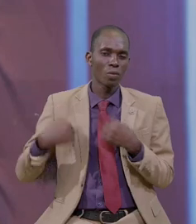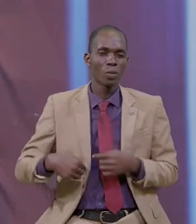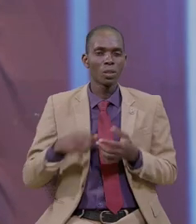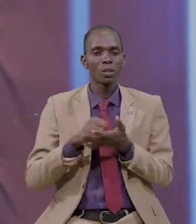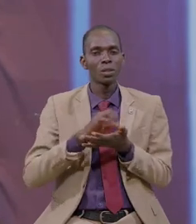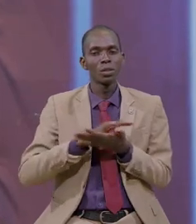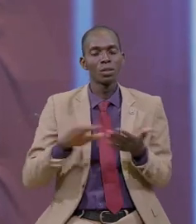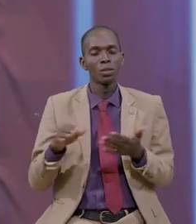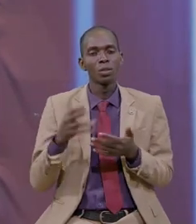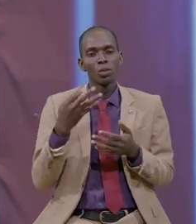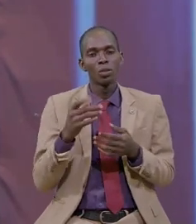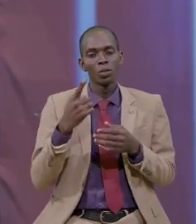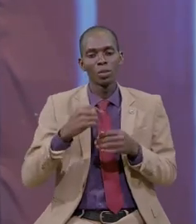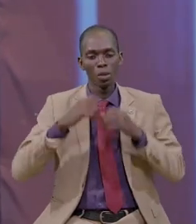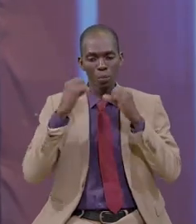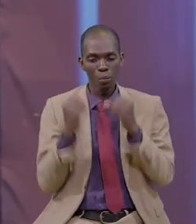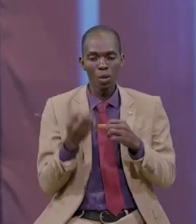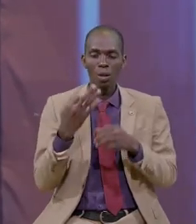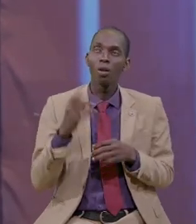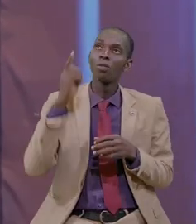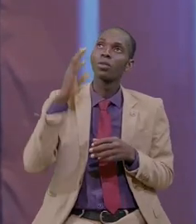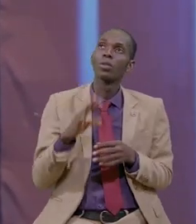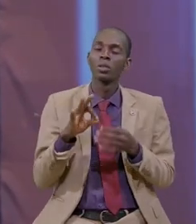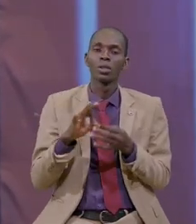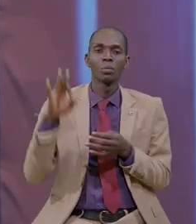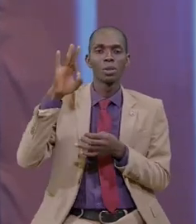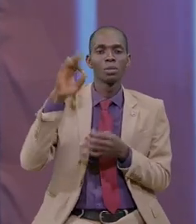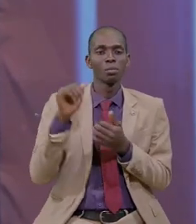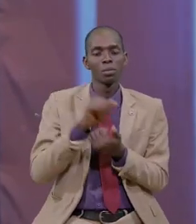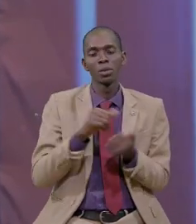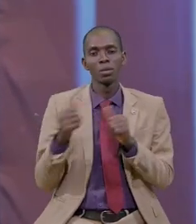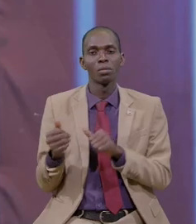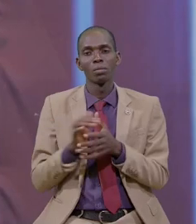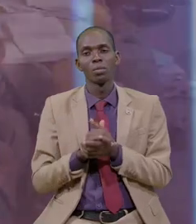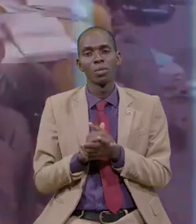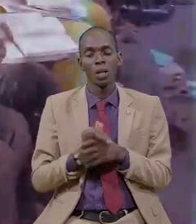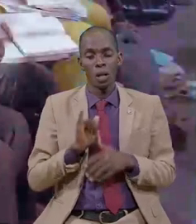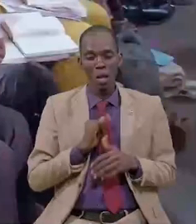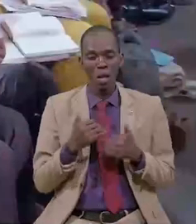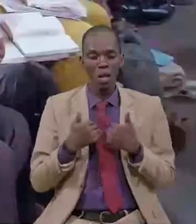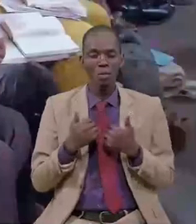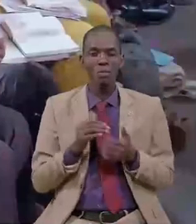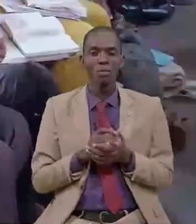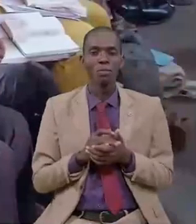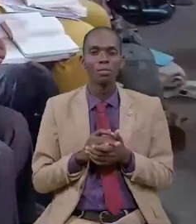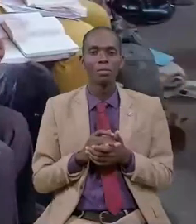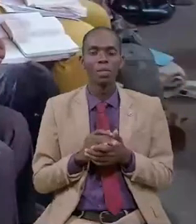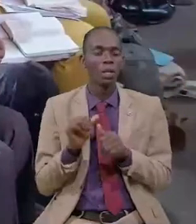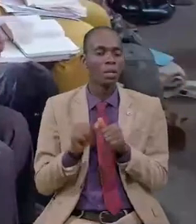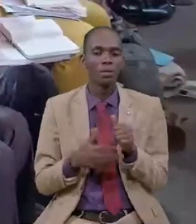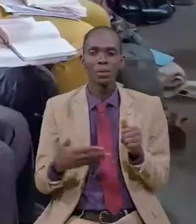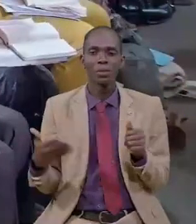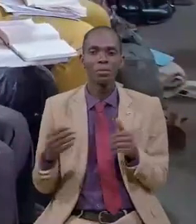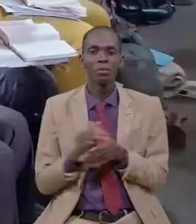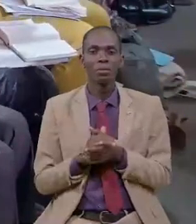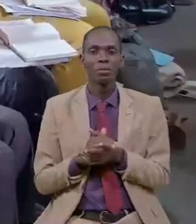la puissance de Dieu, rempli de l'Esprit, le baptême de l'Esprit, gère toute